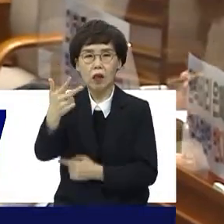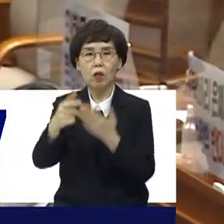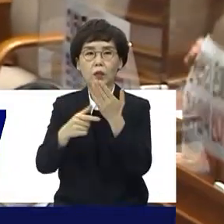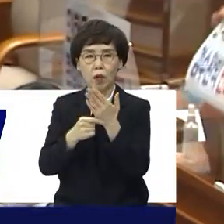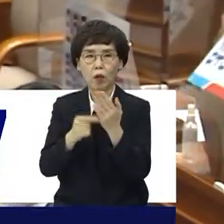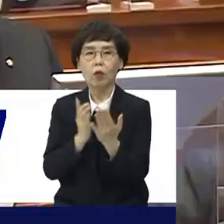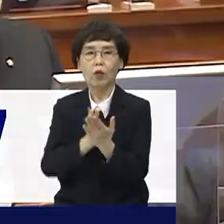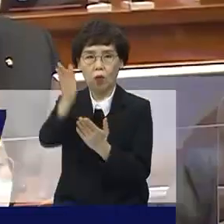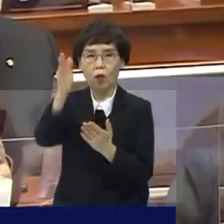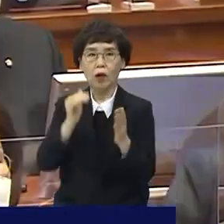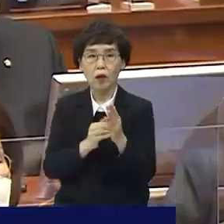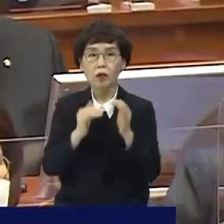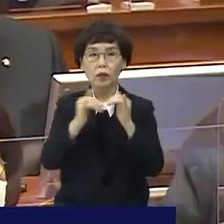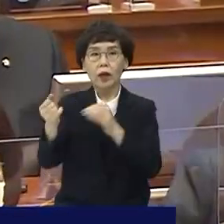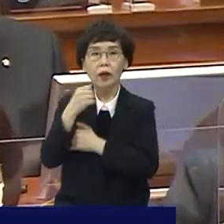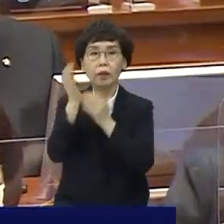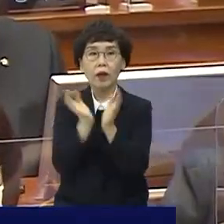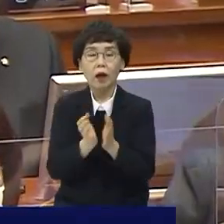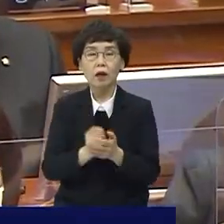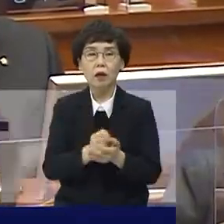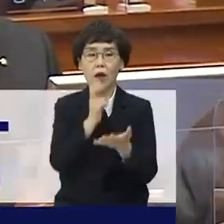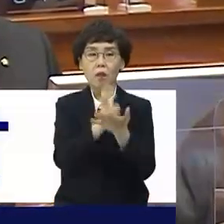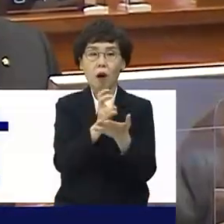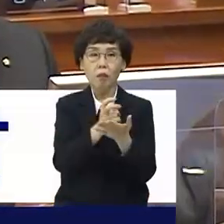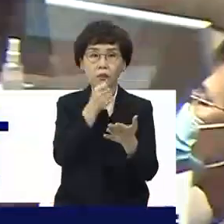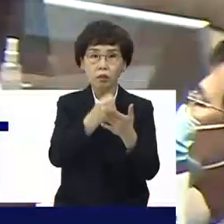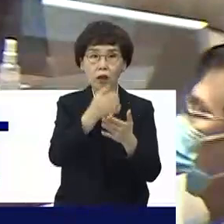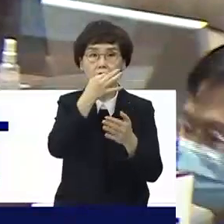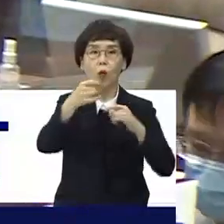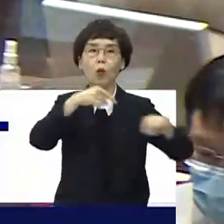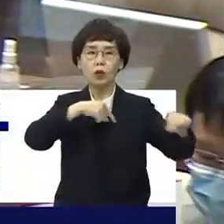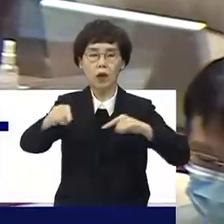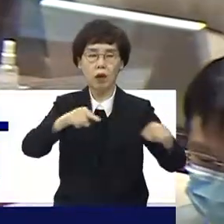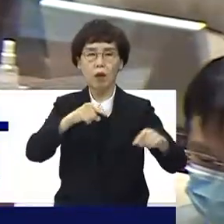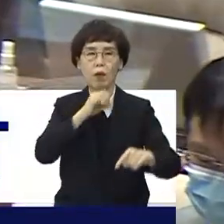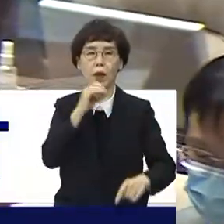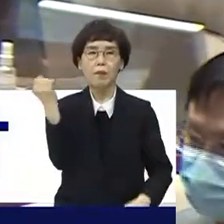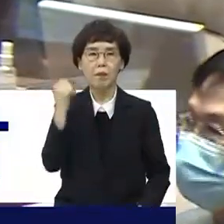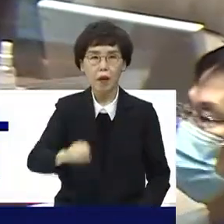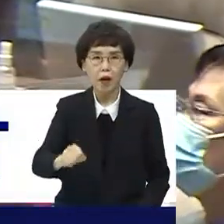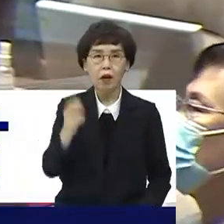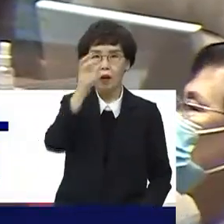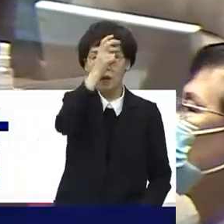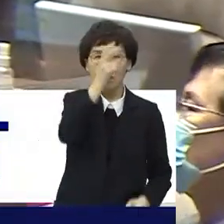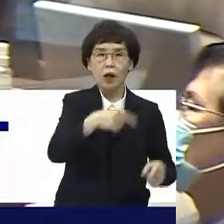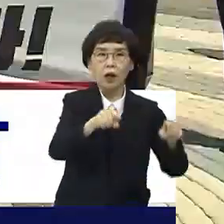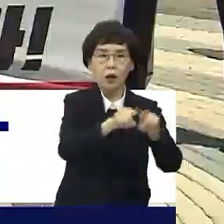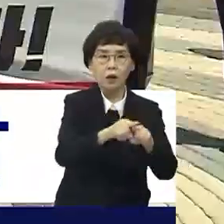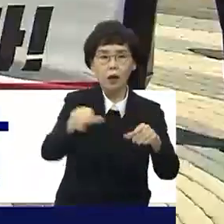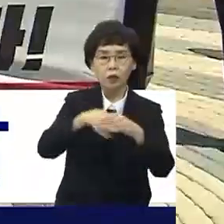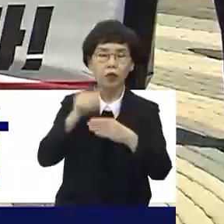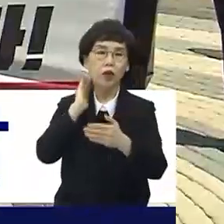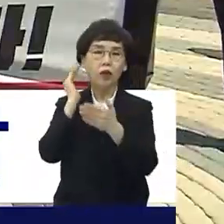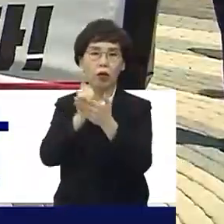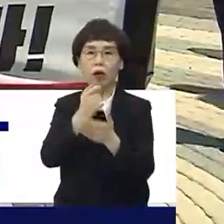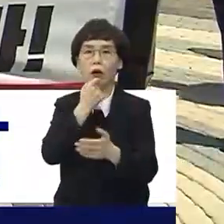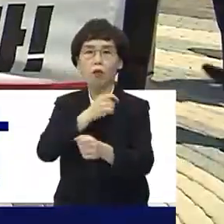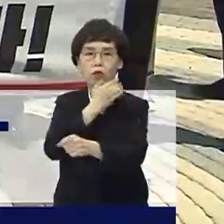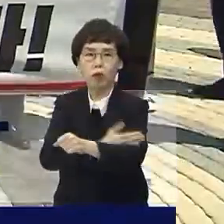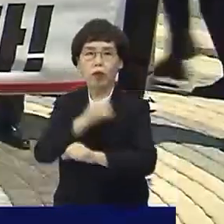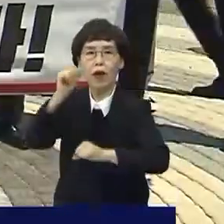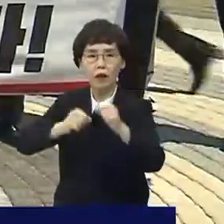통과됐습니다. 국민의힘은 입법 독재라며 강하게 반발했고 검찰과 함께 문 대통령에게 거부권